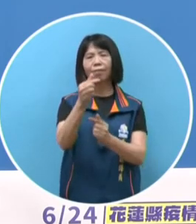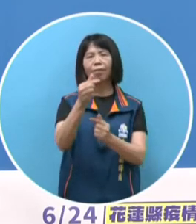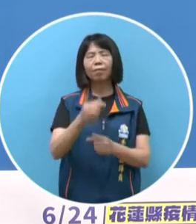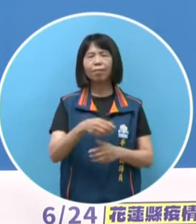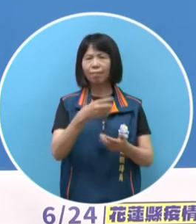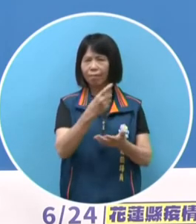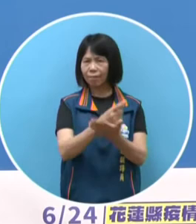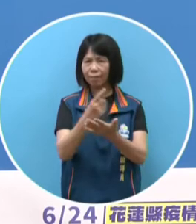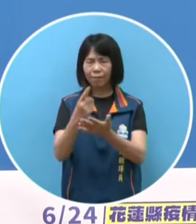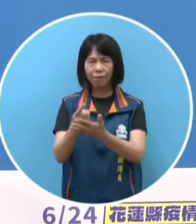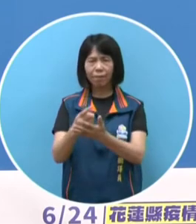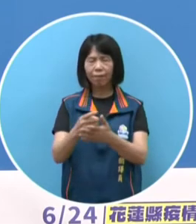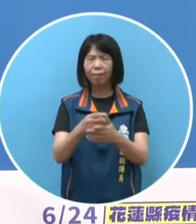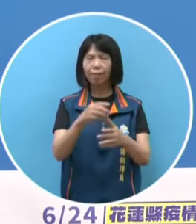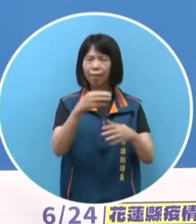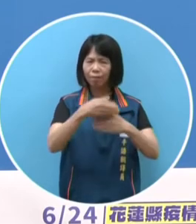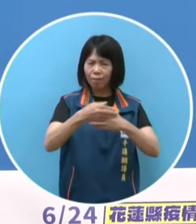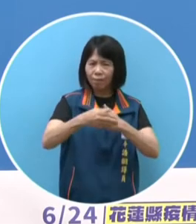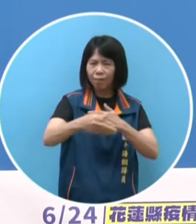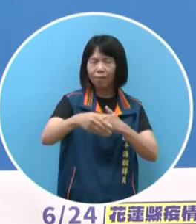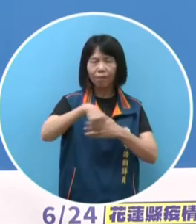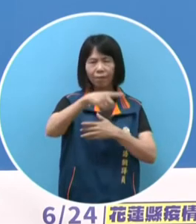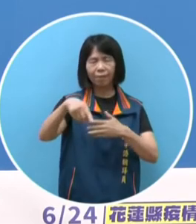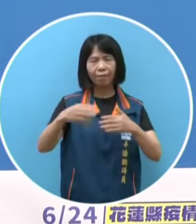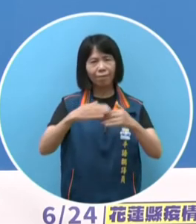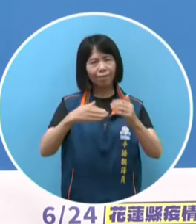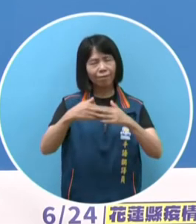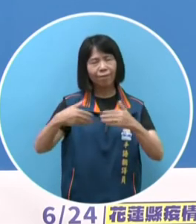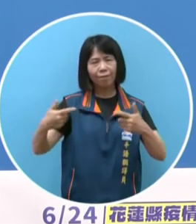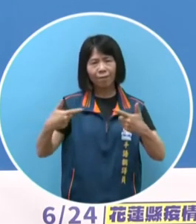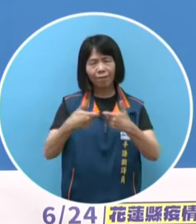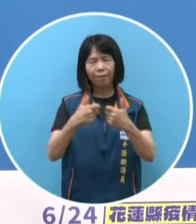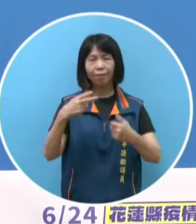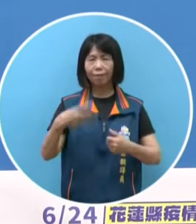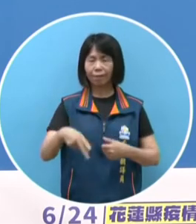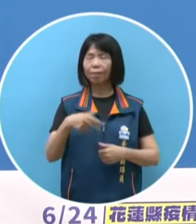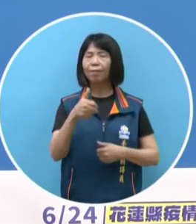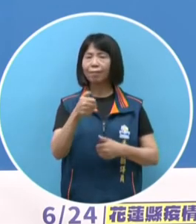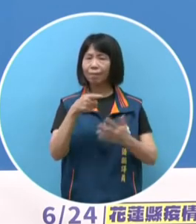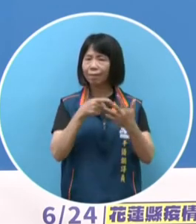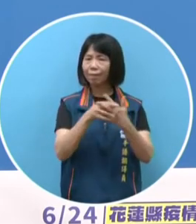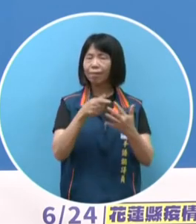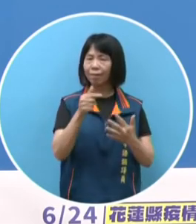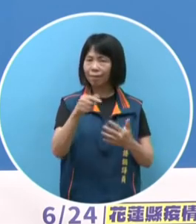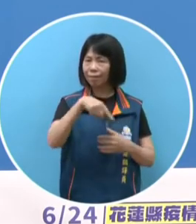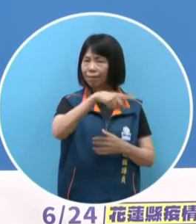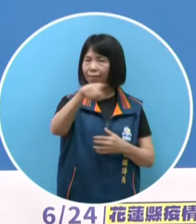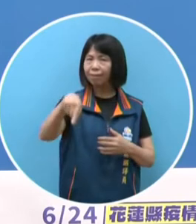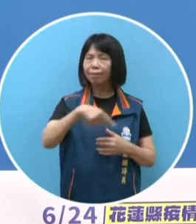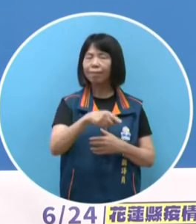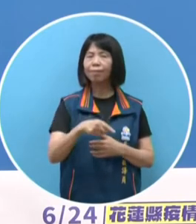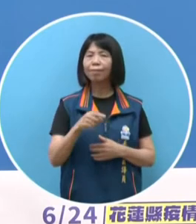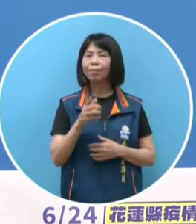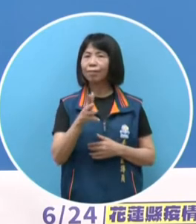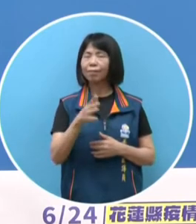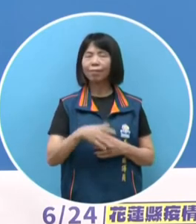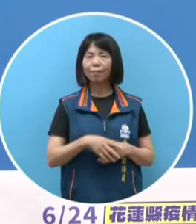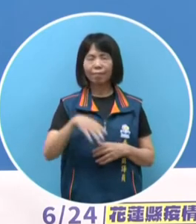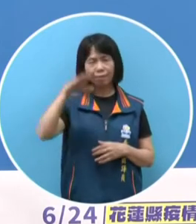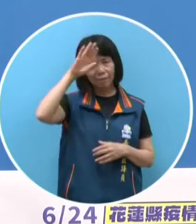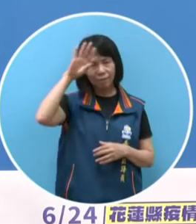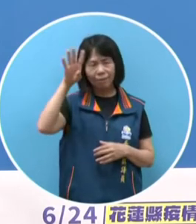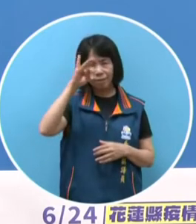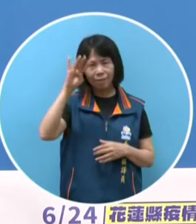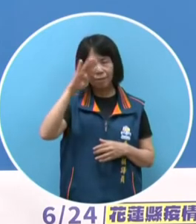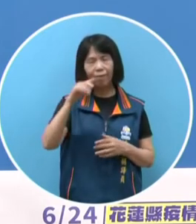节都需要大家的努力配合。当然我要谢谢确诊者，因为在我们疫调的时